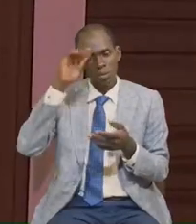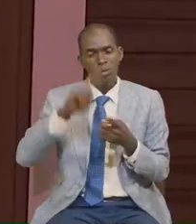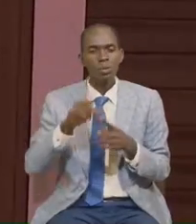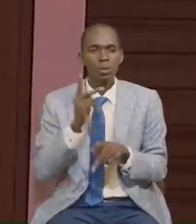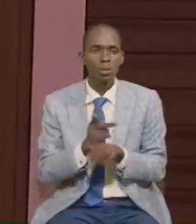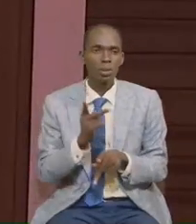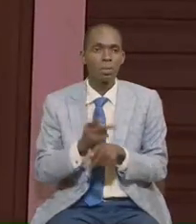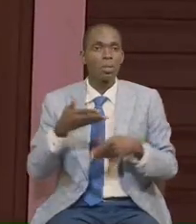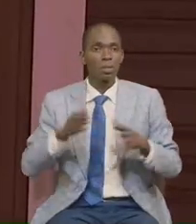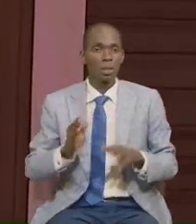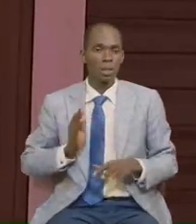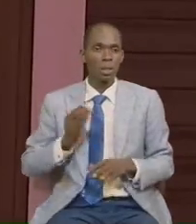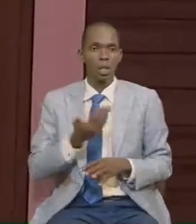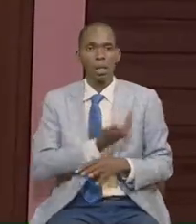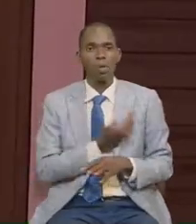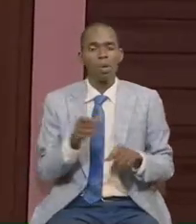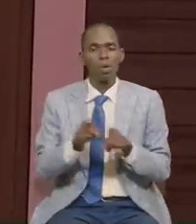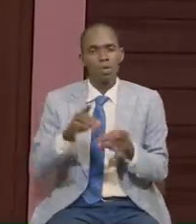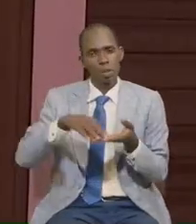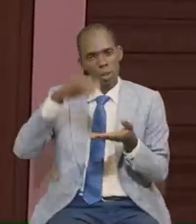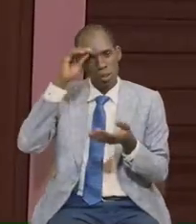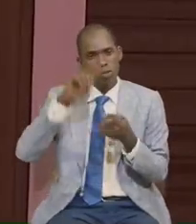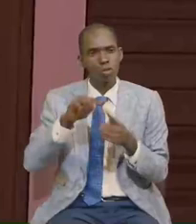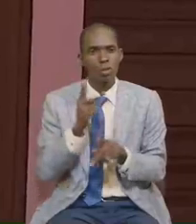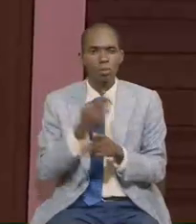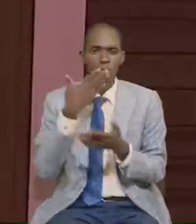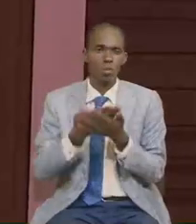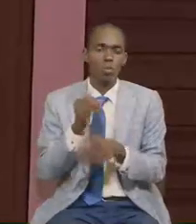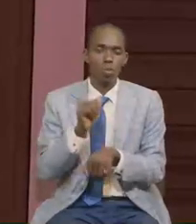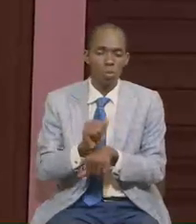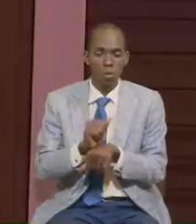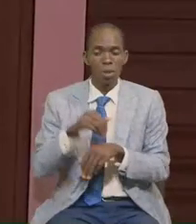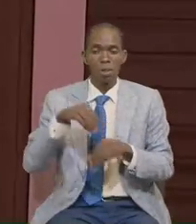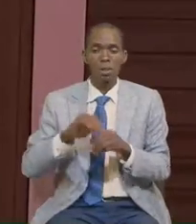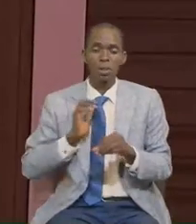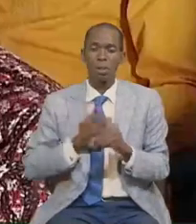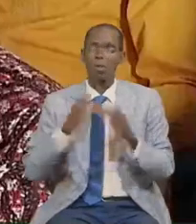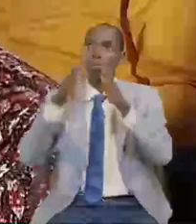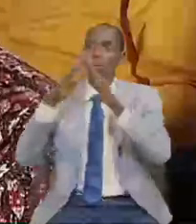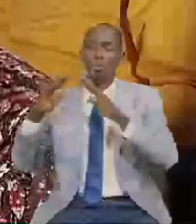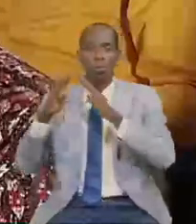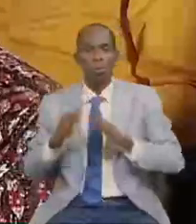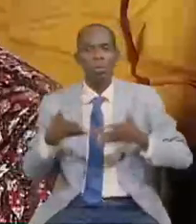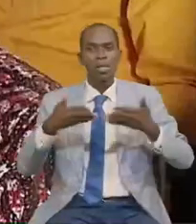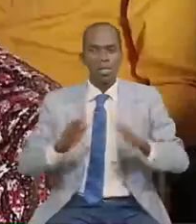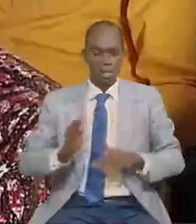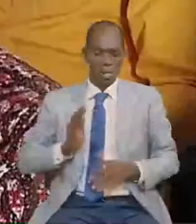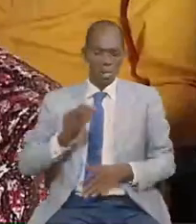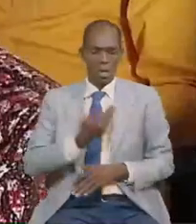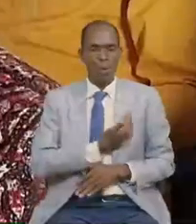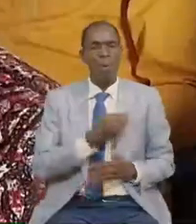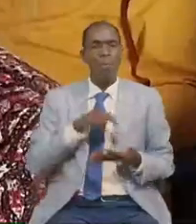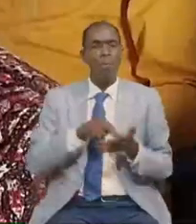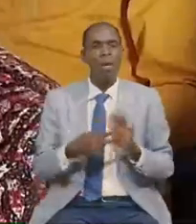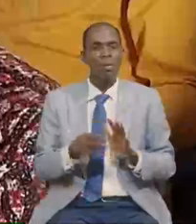dans leur bureau, dans leur communauté, que les nôtres, ceux qui nous appartiennent, ceux qui